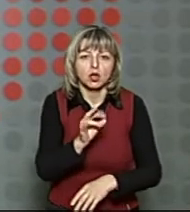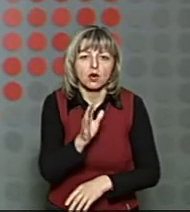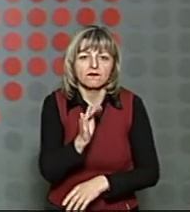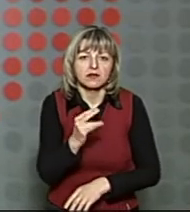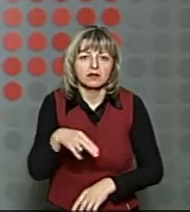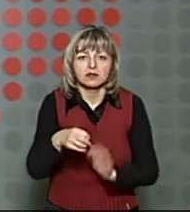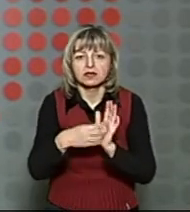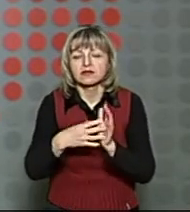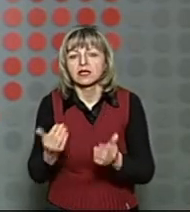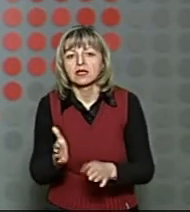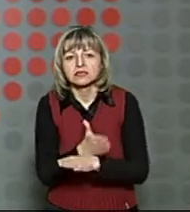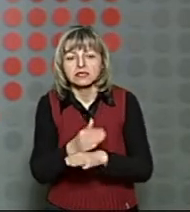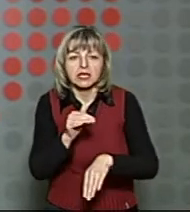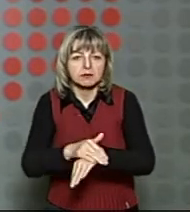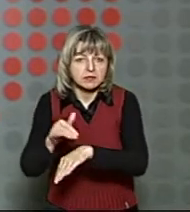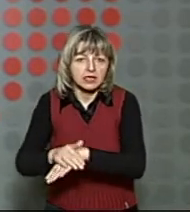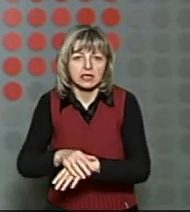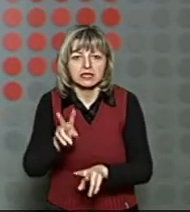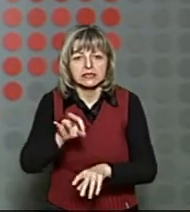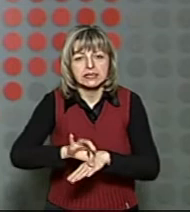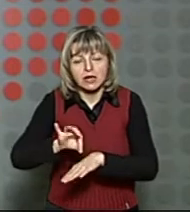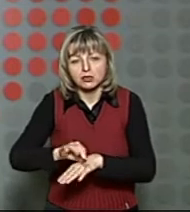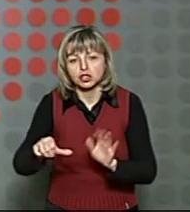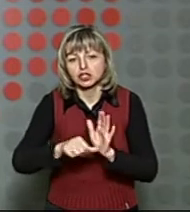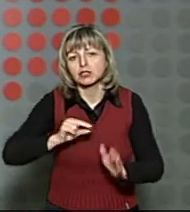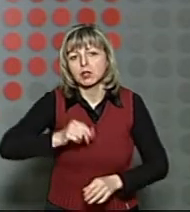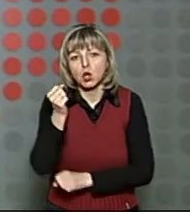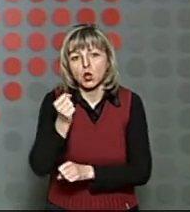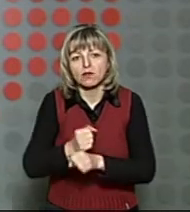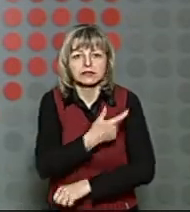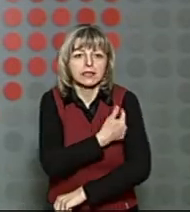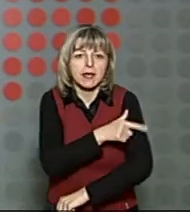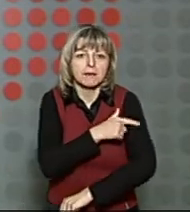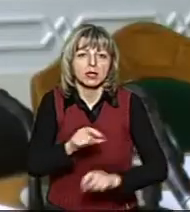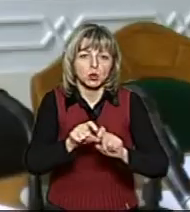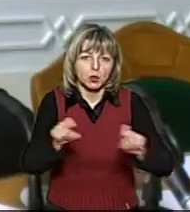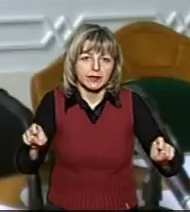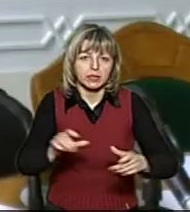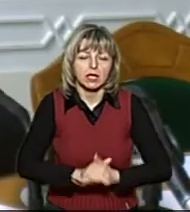Серед підтверджених діагнозів COVID у 6 працівників Ковальського медоб'єднання.